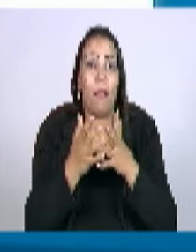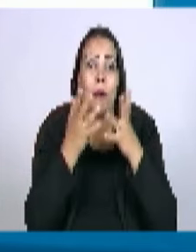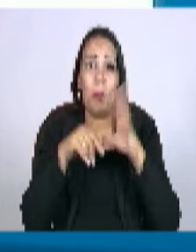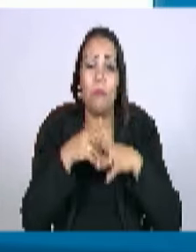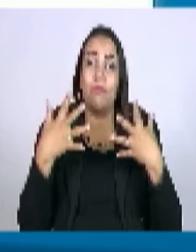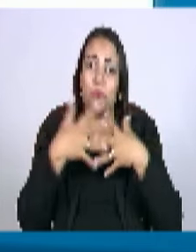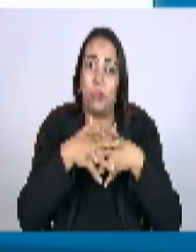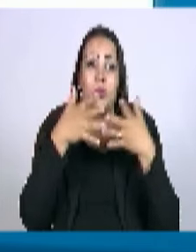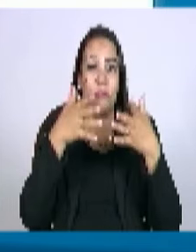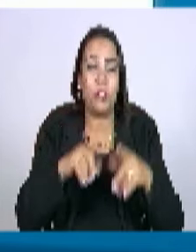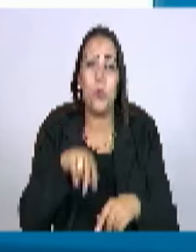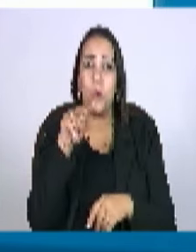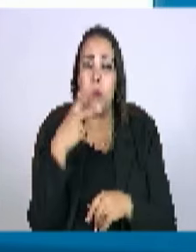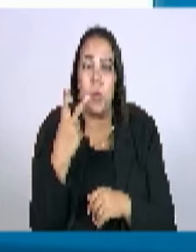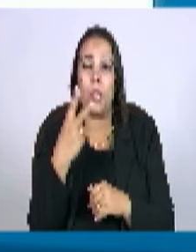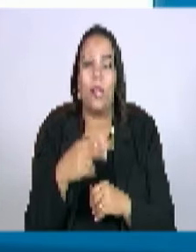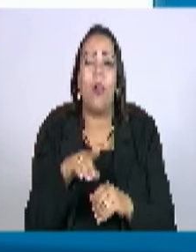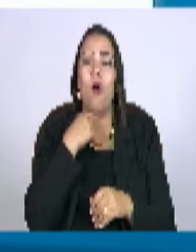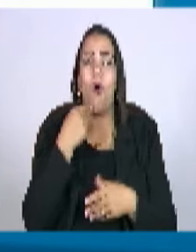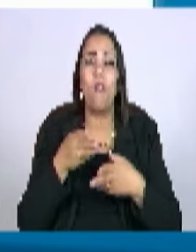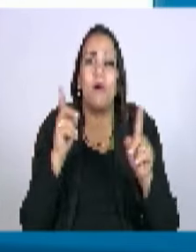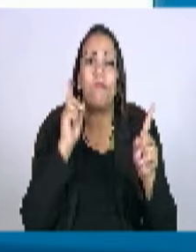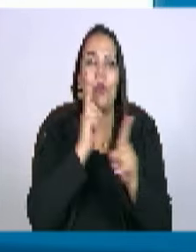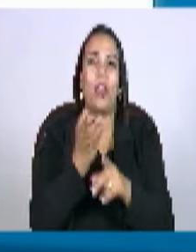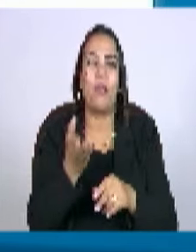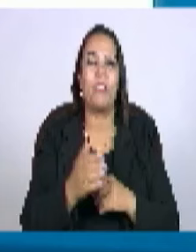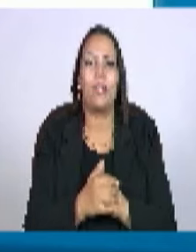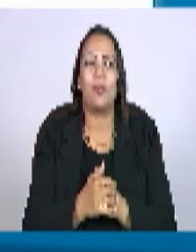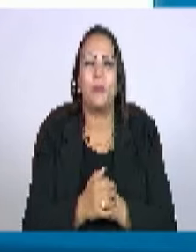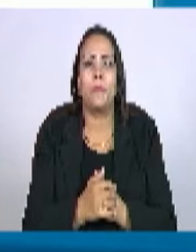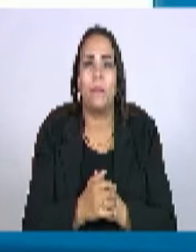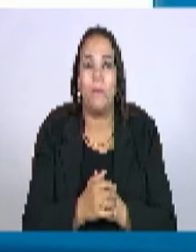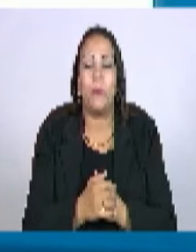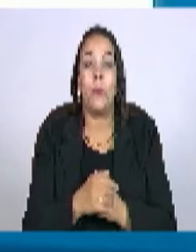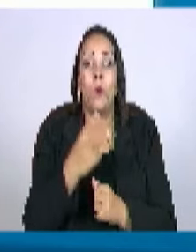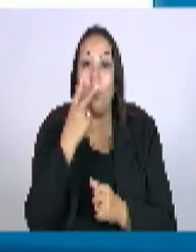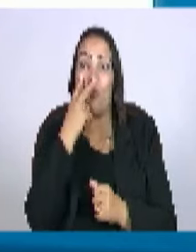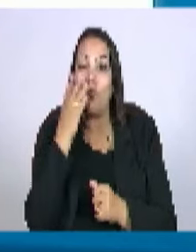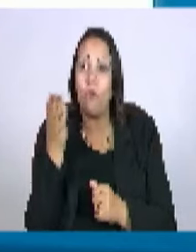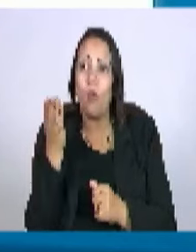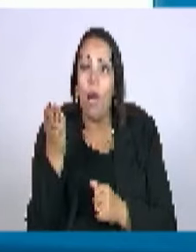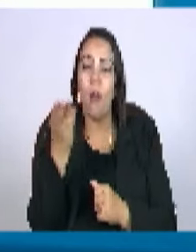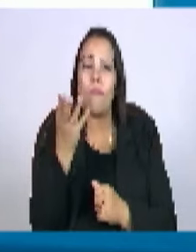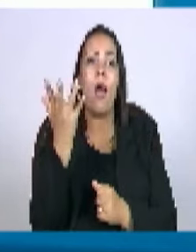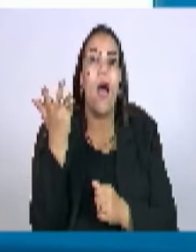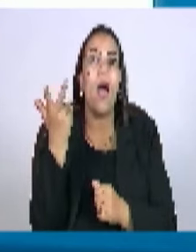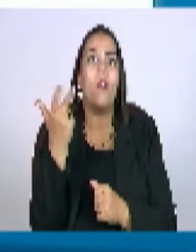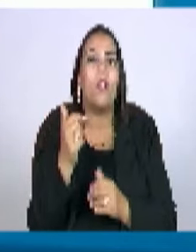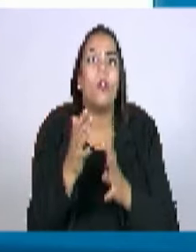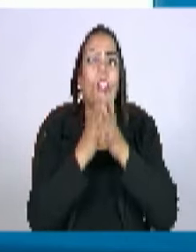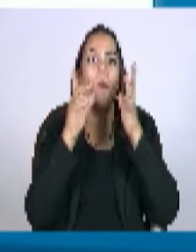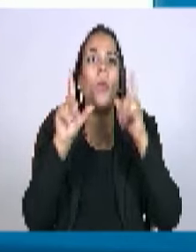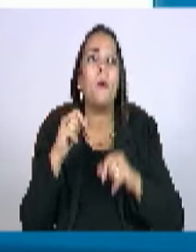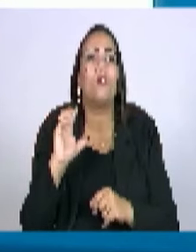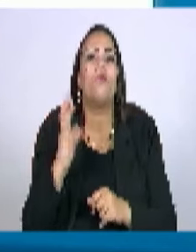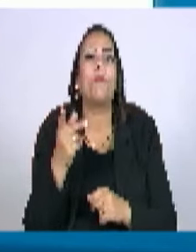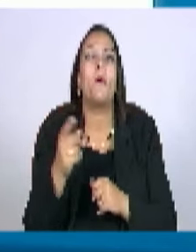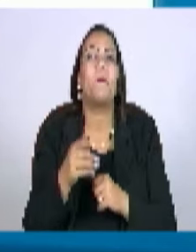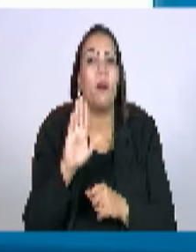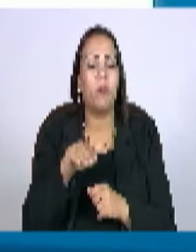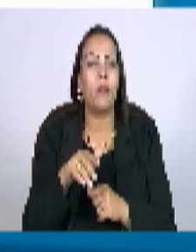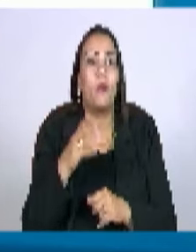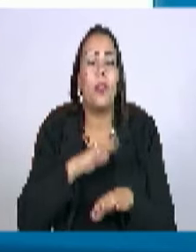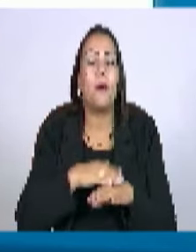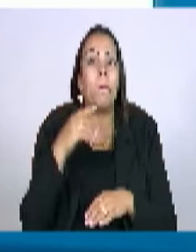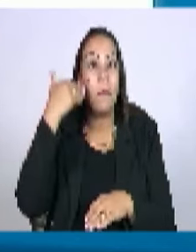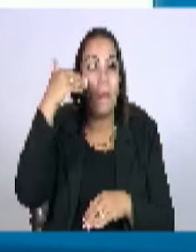المشاركين خلال اليومين الخاصين بالملتقى ولاحظت ان اعداد ضخمه جدا من الشباب فيهم وده اللي بيدي